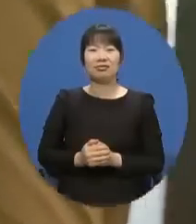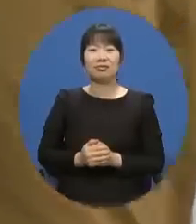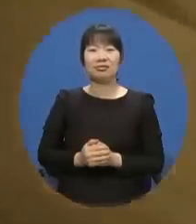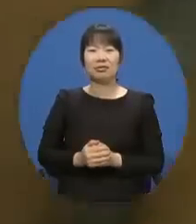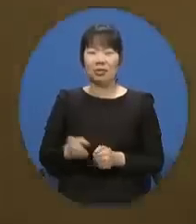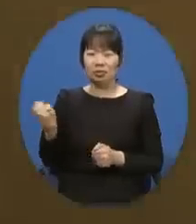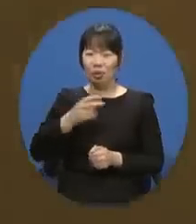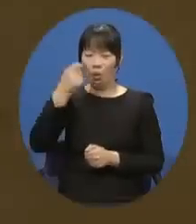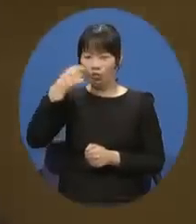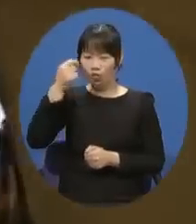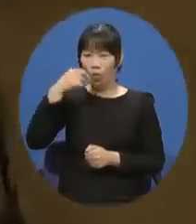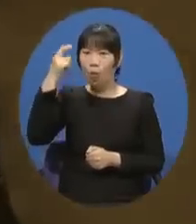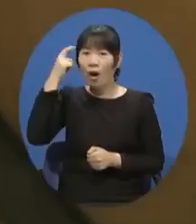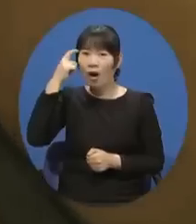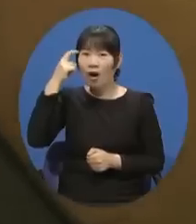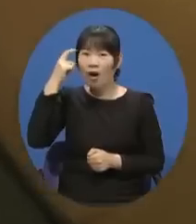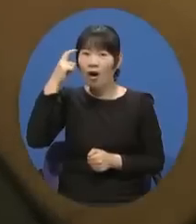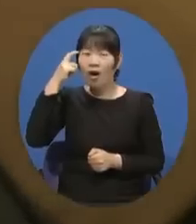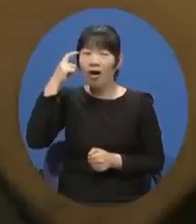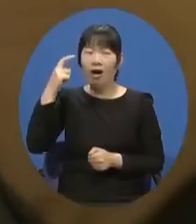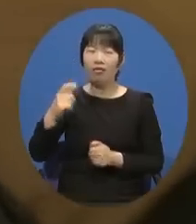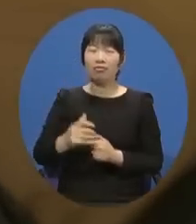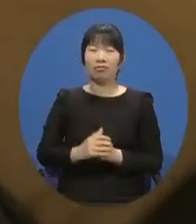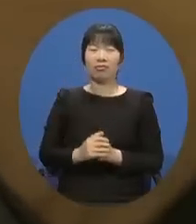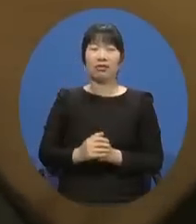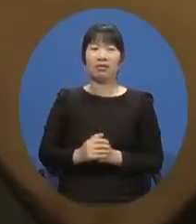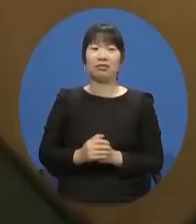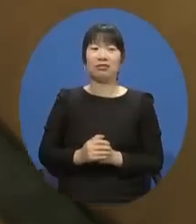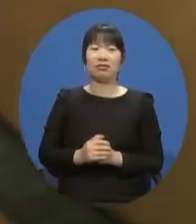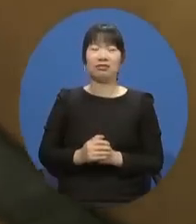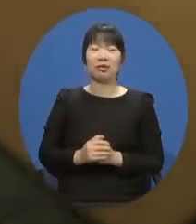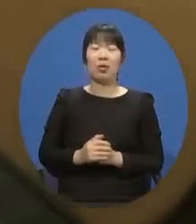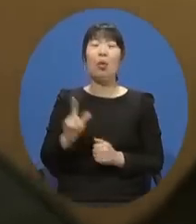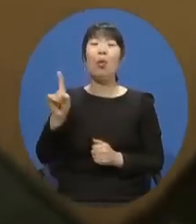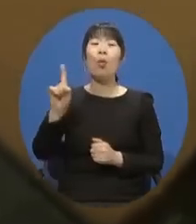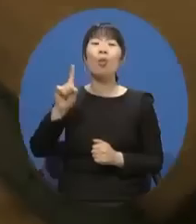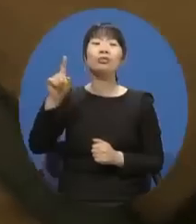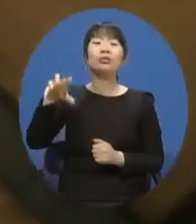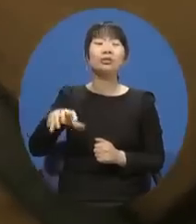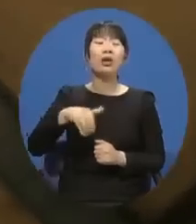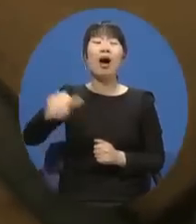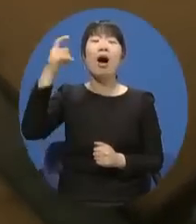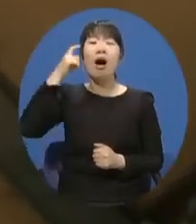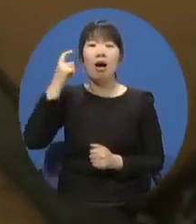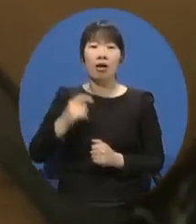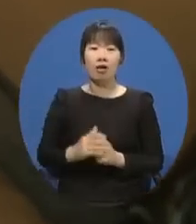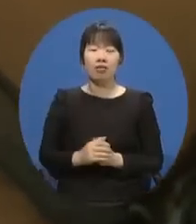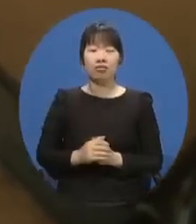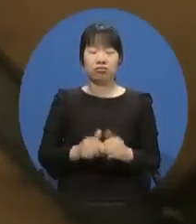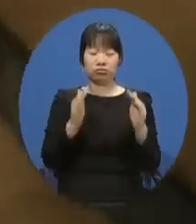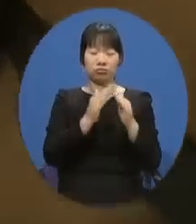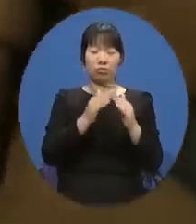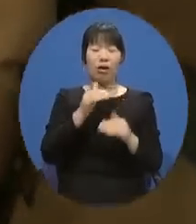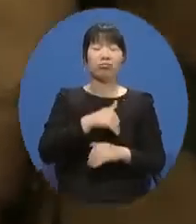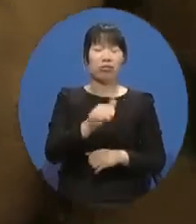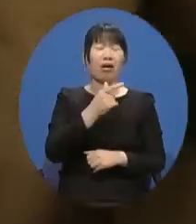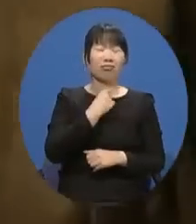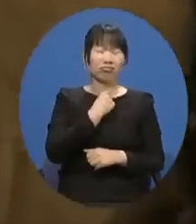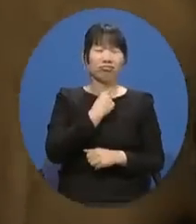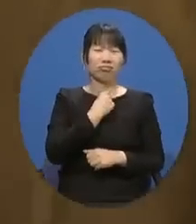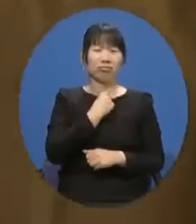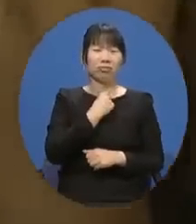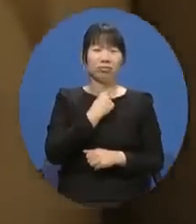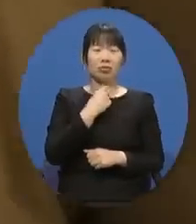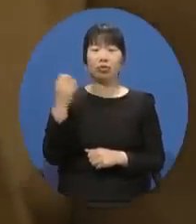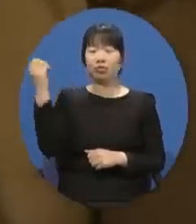왜 또 울어 갑자기? 갈 거야. 어디를? 집에 갈 거야. 왜